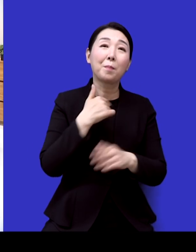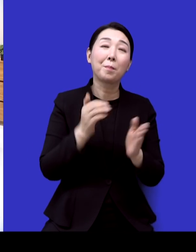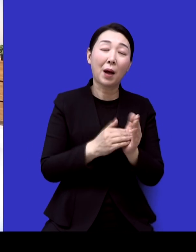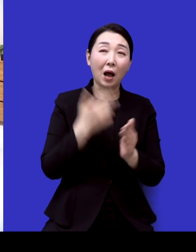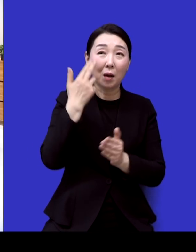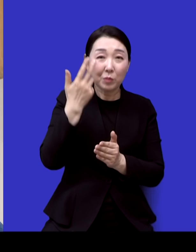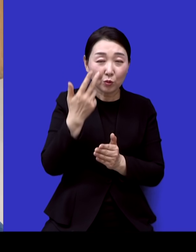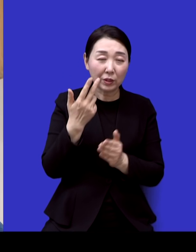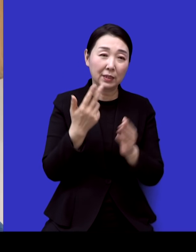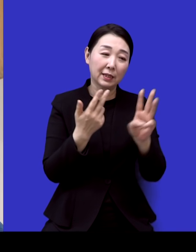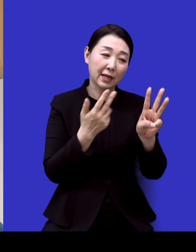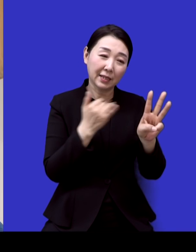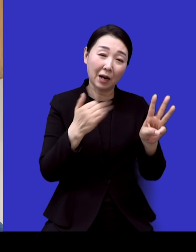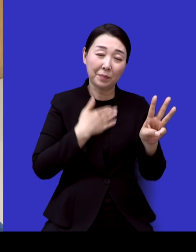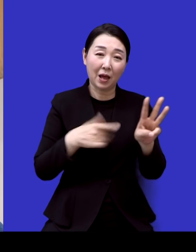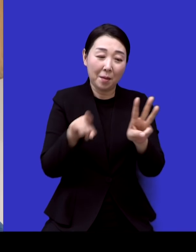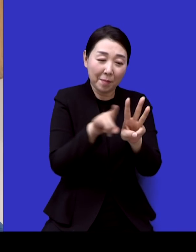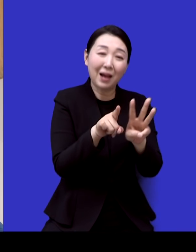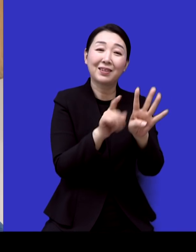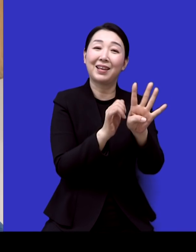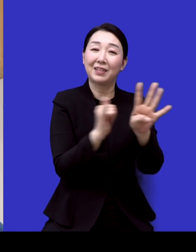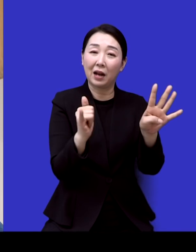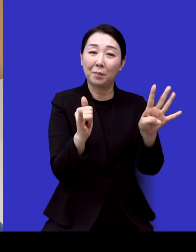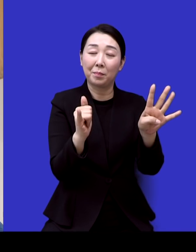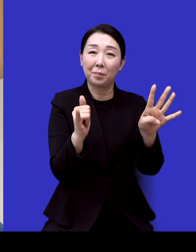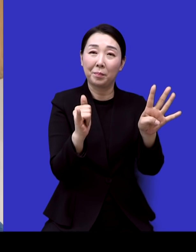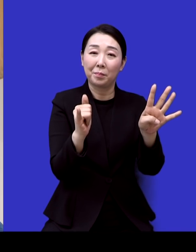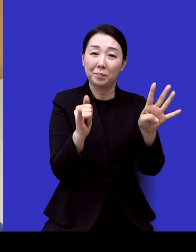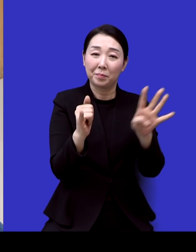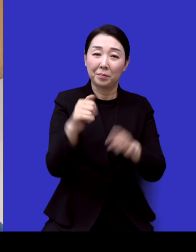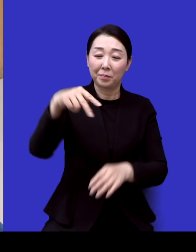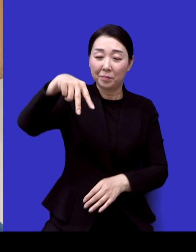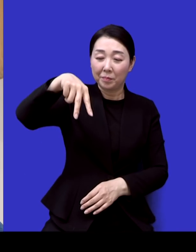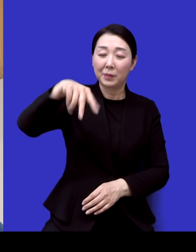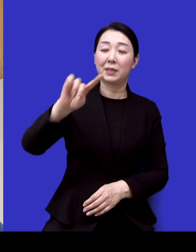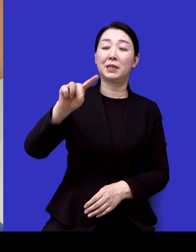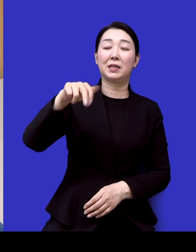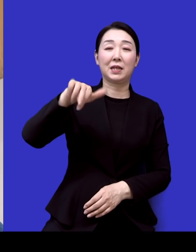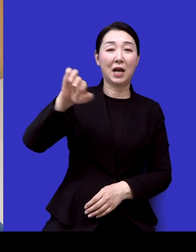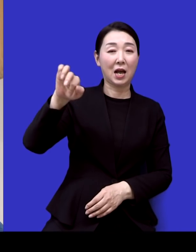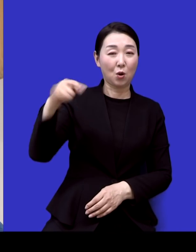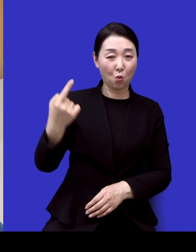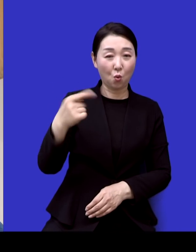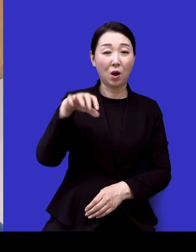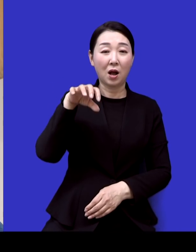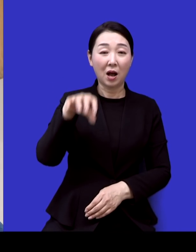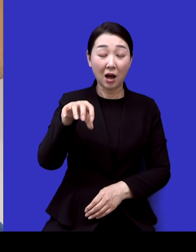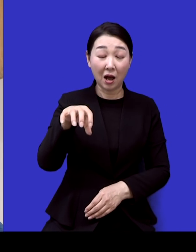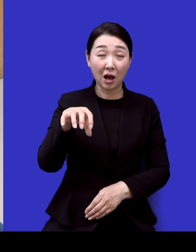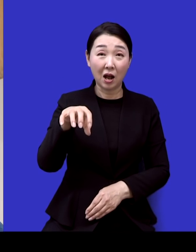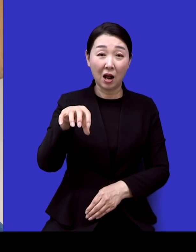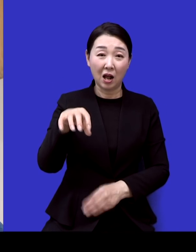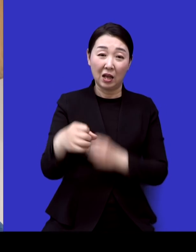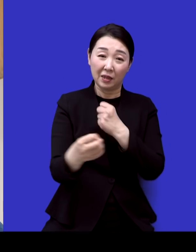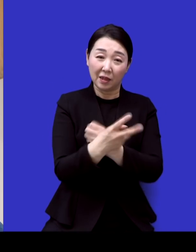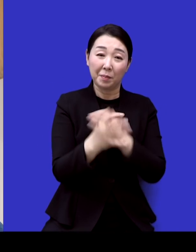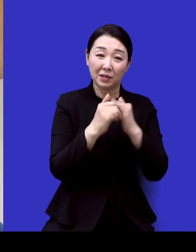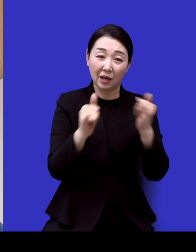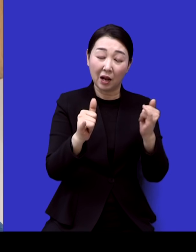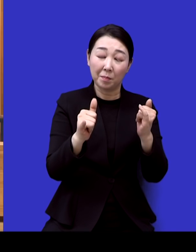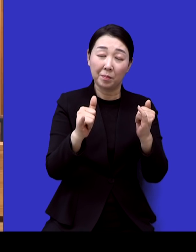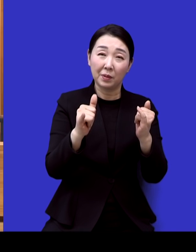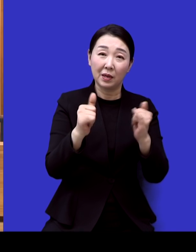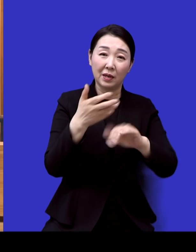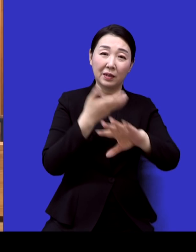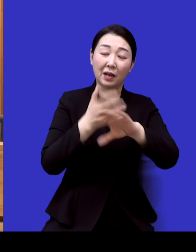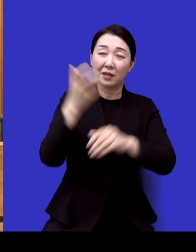4명이서 시카고에서 난민들, 이민자들이 가장 많이 산다고 하는 이제 알바니 파크라는 곳에 저희들이 들어가서 살게